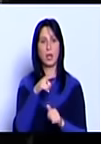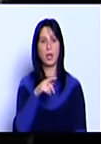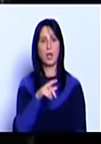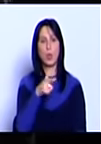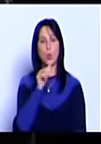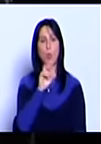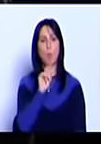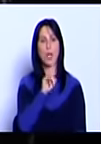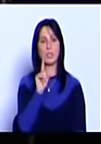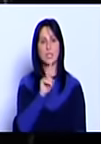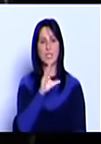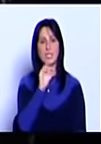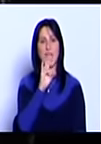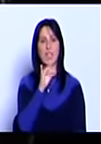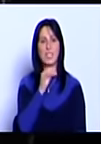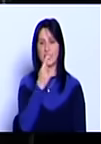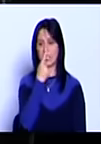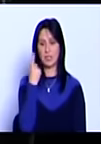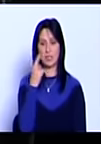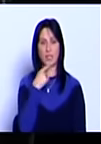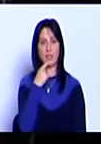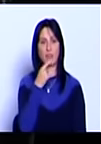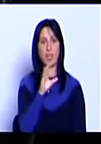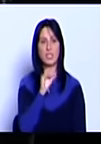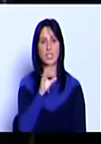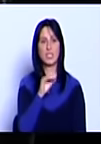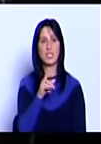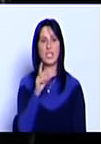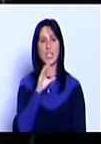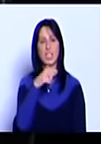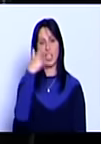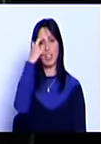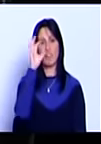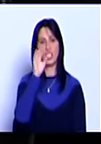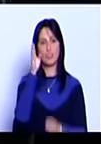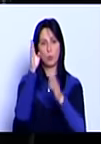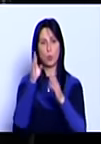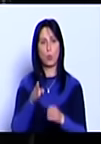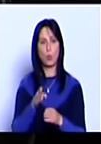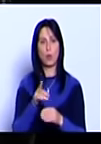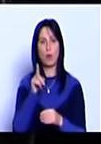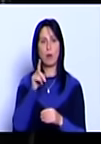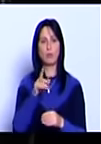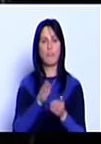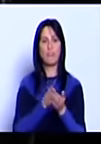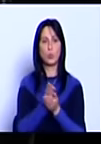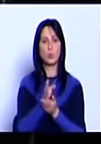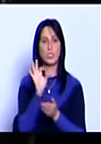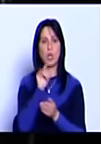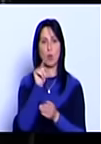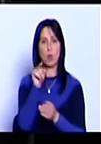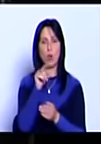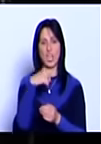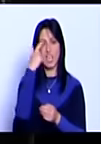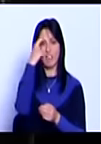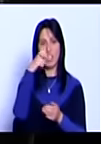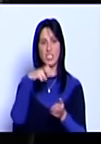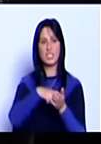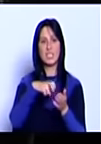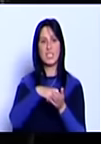ბატონმა გუბასანიკიძემ, ახლახან ისაუბრა ბიძინა ივანიშვილის ფაქტორზე, მის როლზე და ფუნქციაზე, როცა ივანიშვილმა